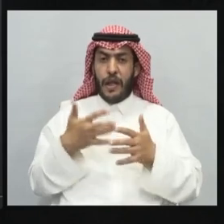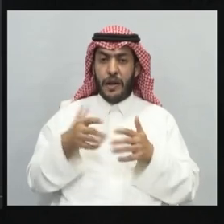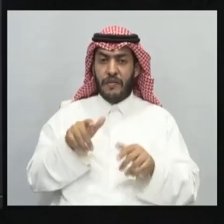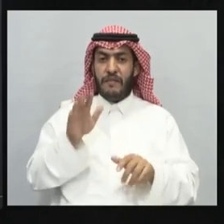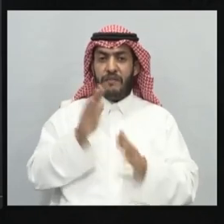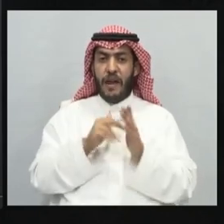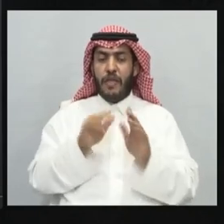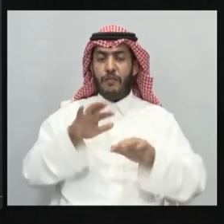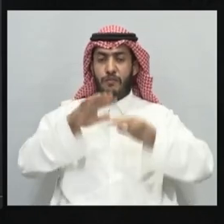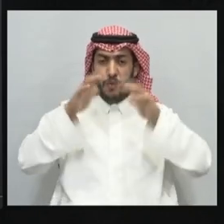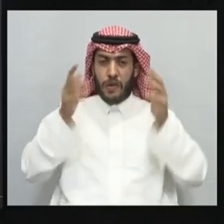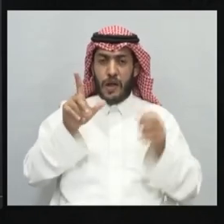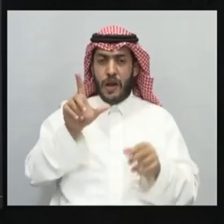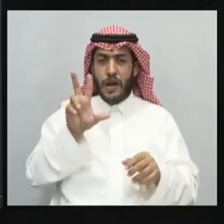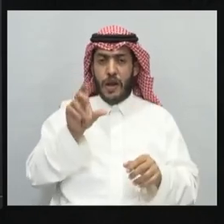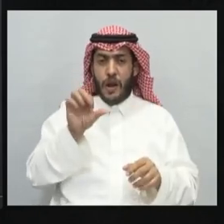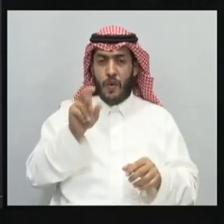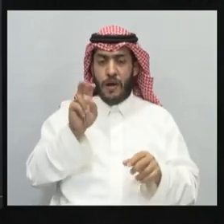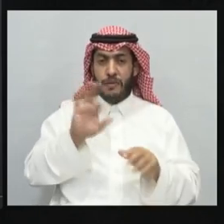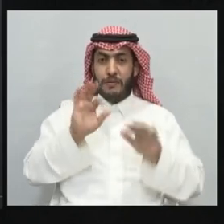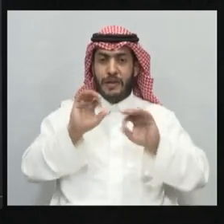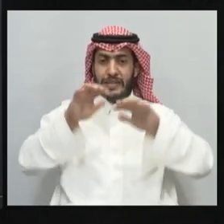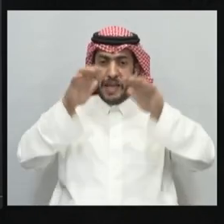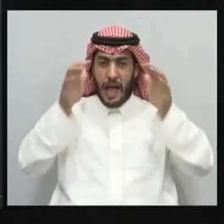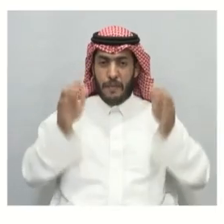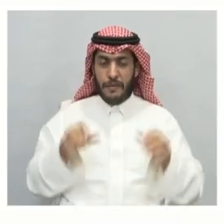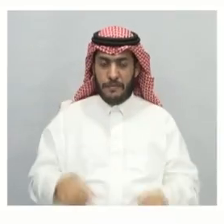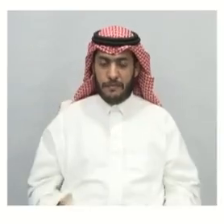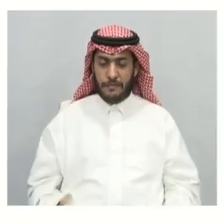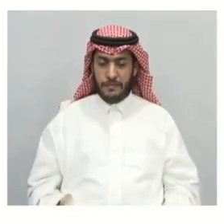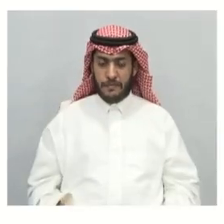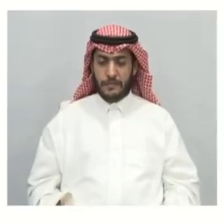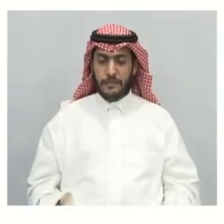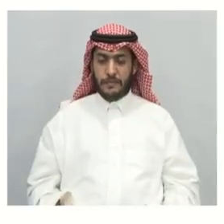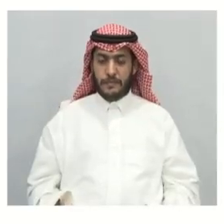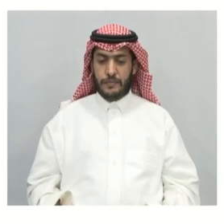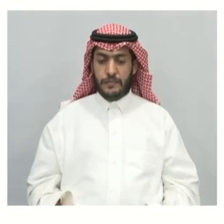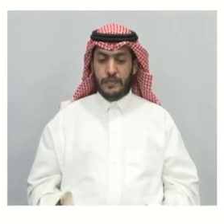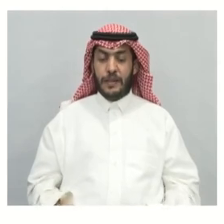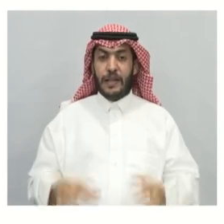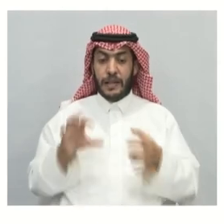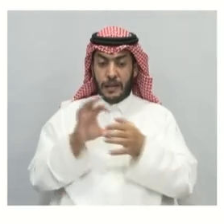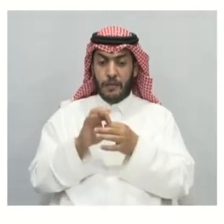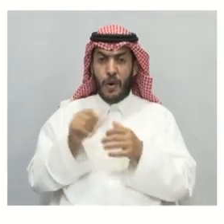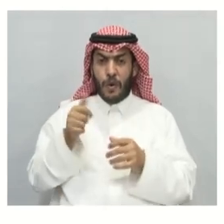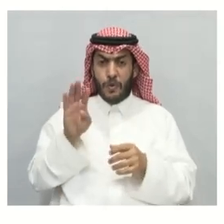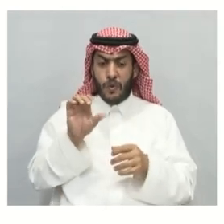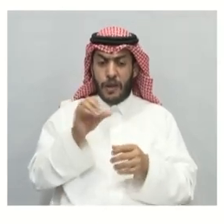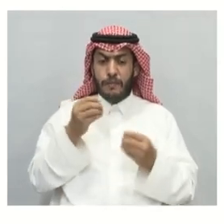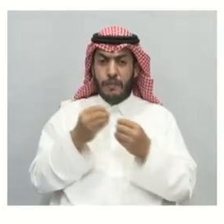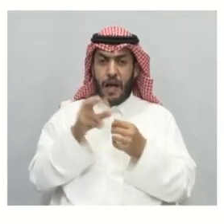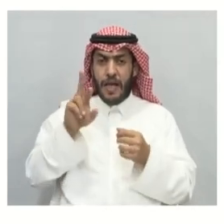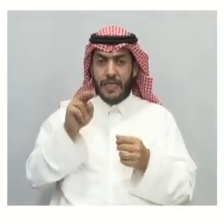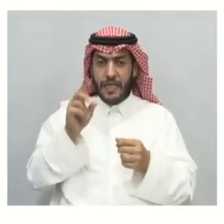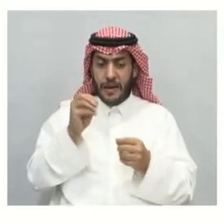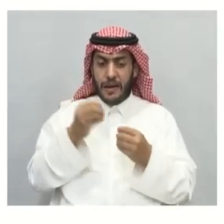في الفراغ المحيط بالنواه ذكرنا قبل شي انها السحابه الالكترونيه ترتبط الالكترونات مع الذره من